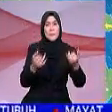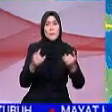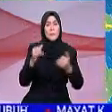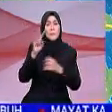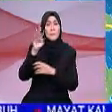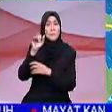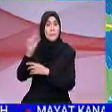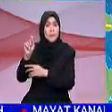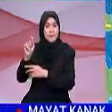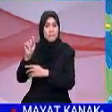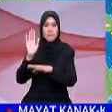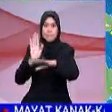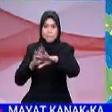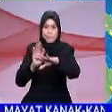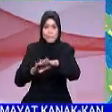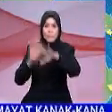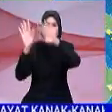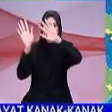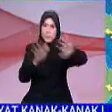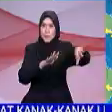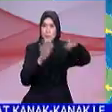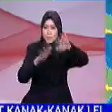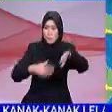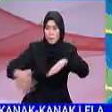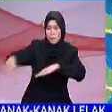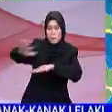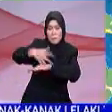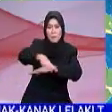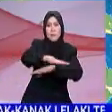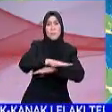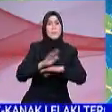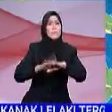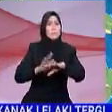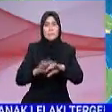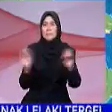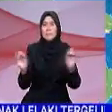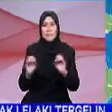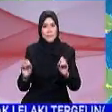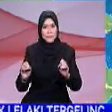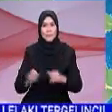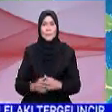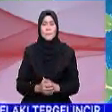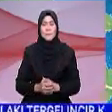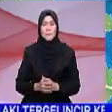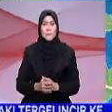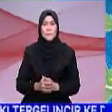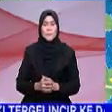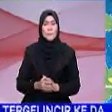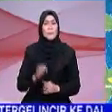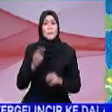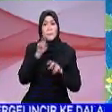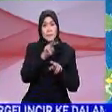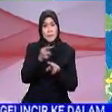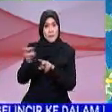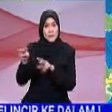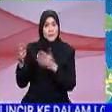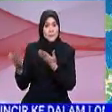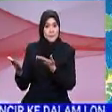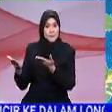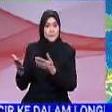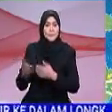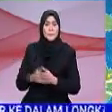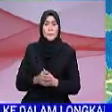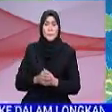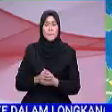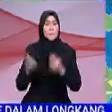mengeluarkan sebarang amaran angin kencang serta laut bergelora di mana-mana kawasan perairan di rantau negara kita. Baiklah, jika diperhatikan pada ketika ini juga,